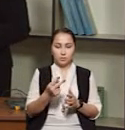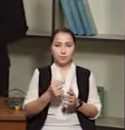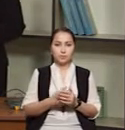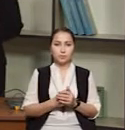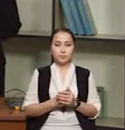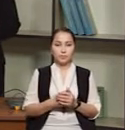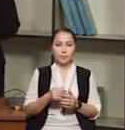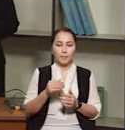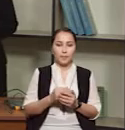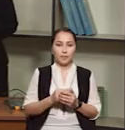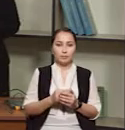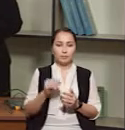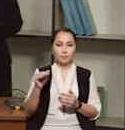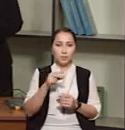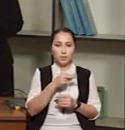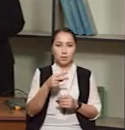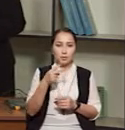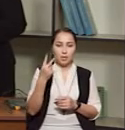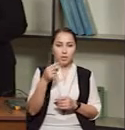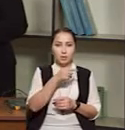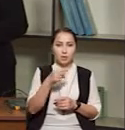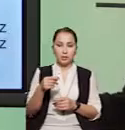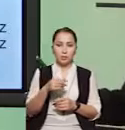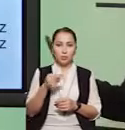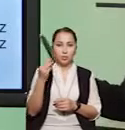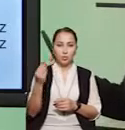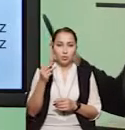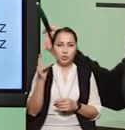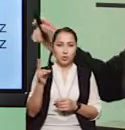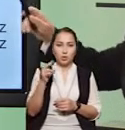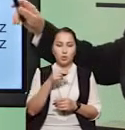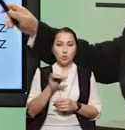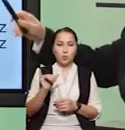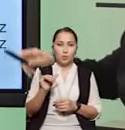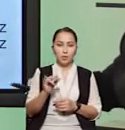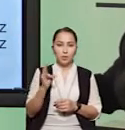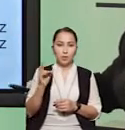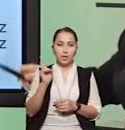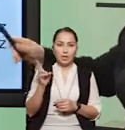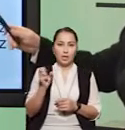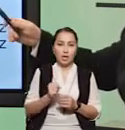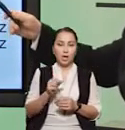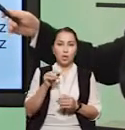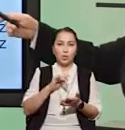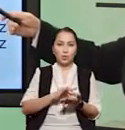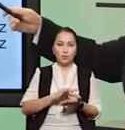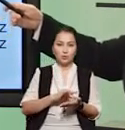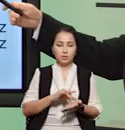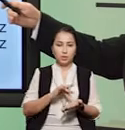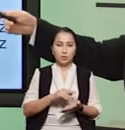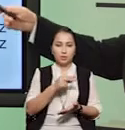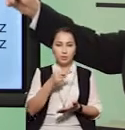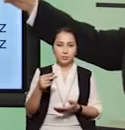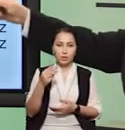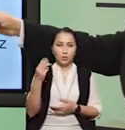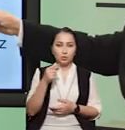nazardan qaraydigan bo'lsak, P barobar 2/3N ko'paytirilgan EK o'rtacha, bu yerdan EK